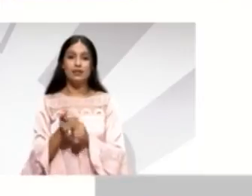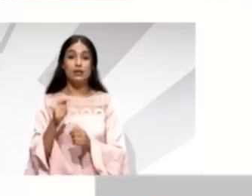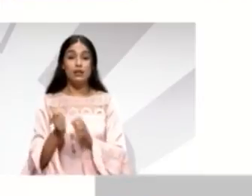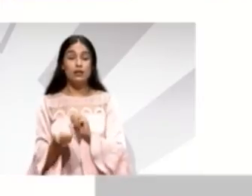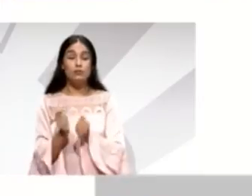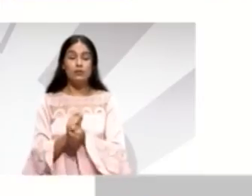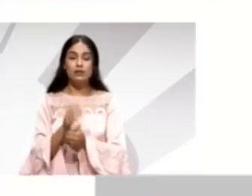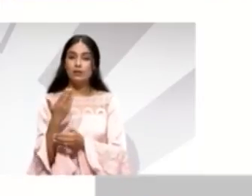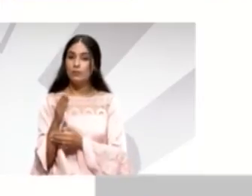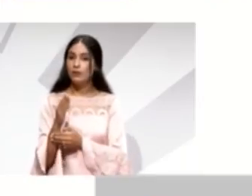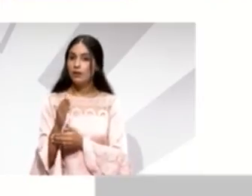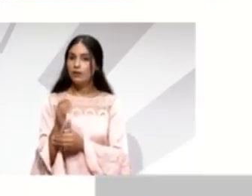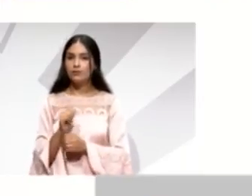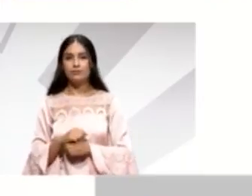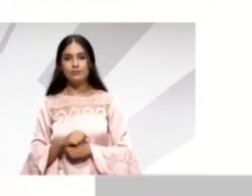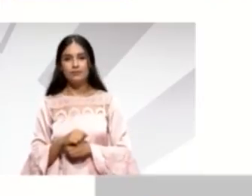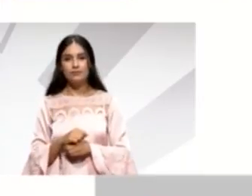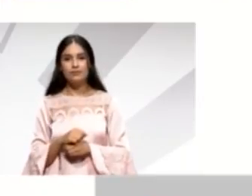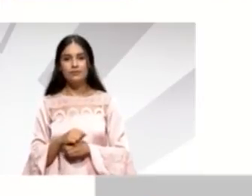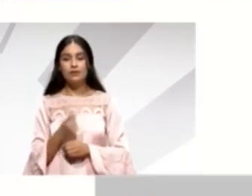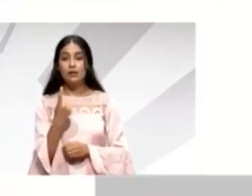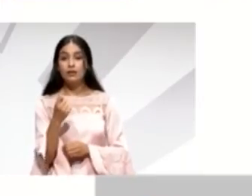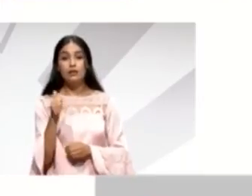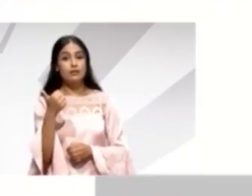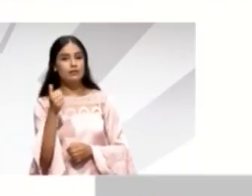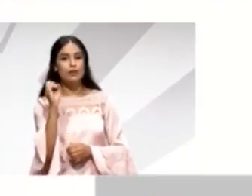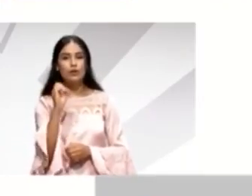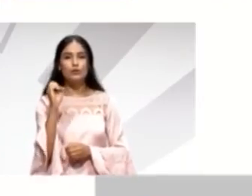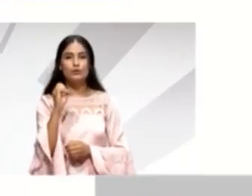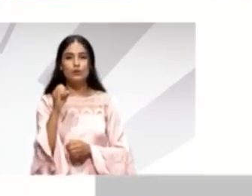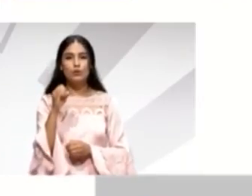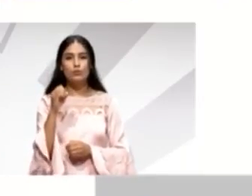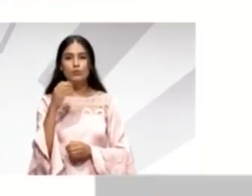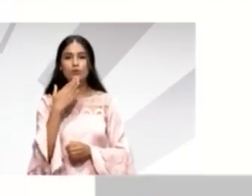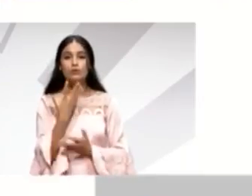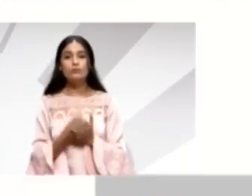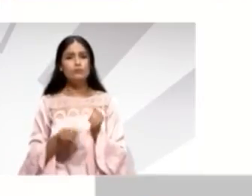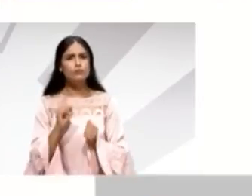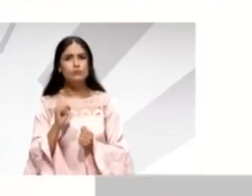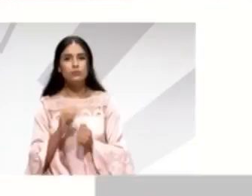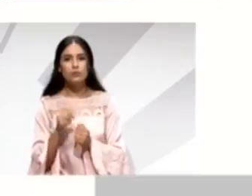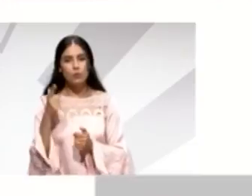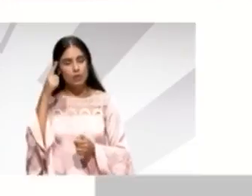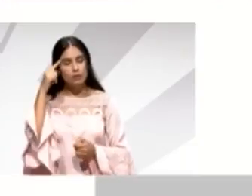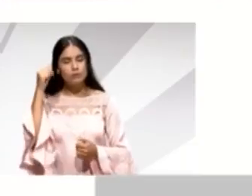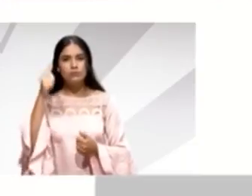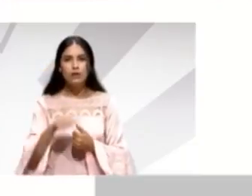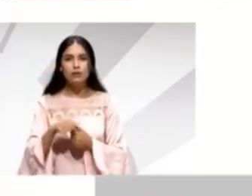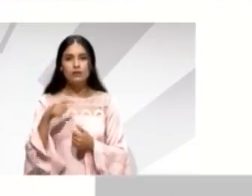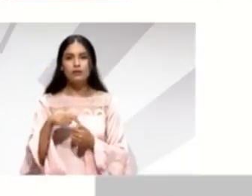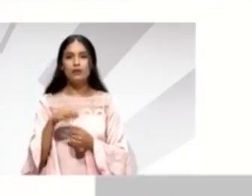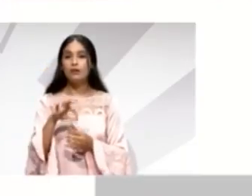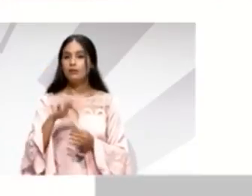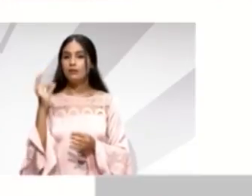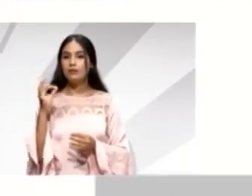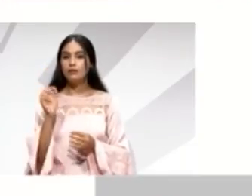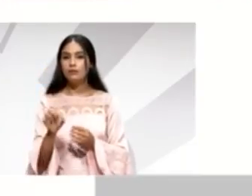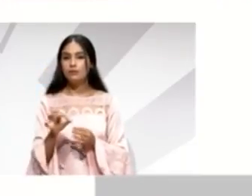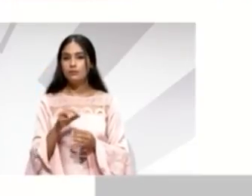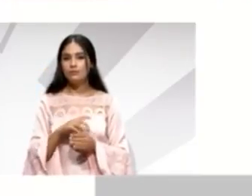نهار سته اكتوبر بوش وانا متاكد بتعرفوا تختاروا اللي ما يسركم